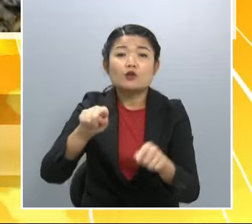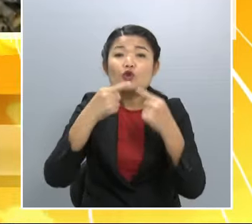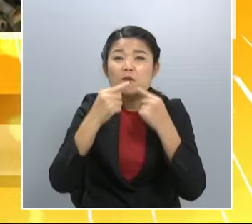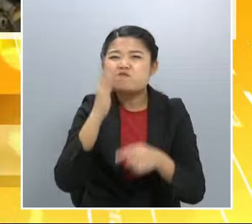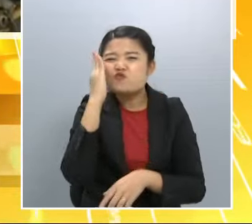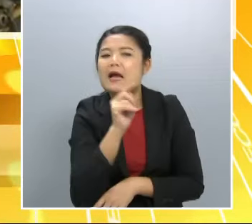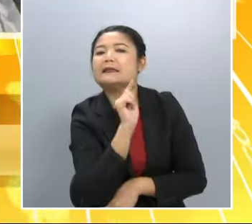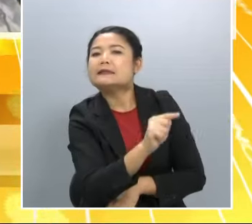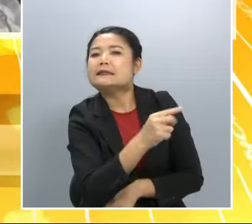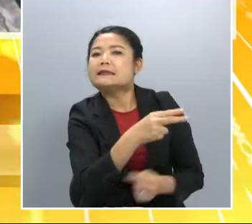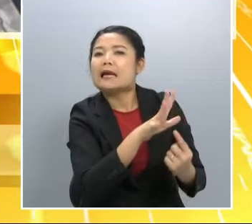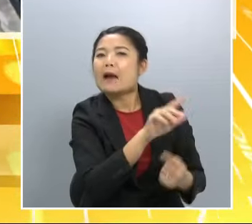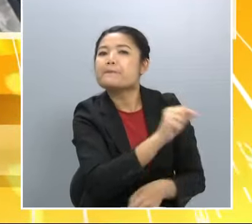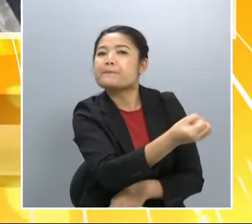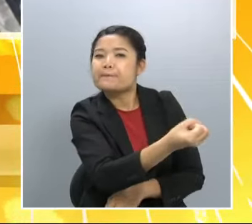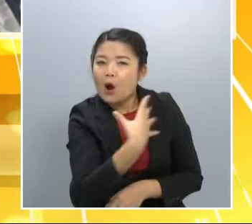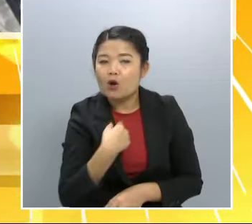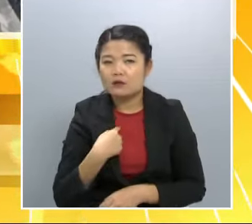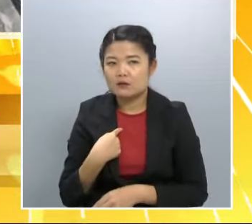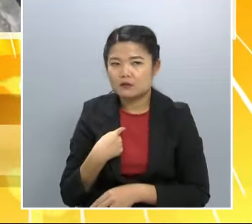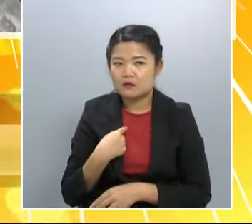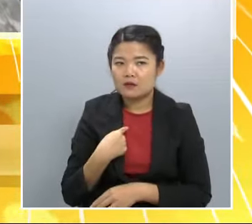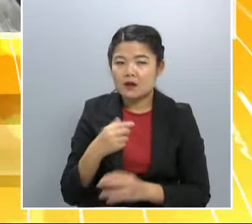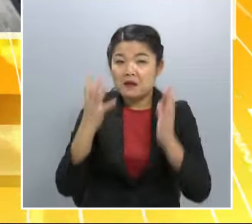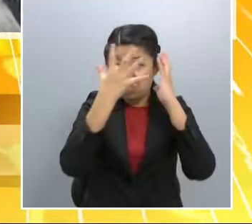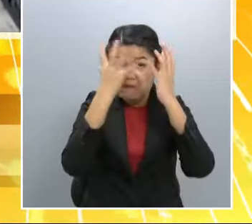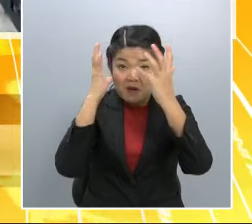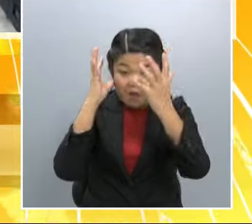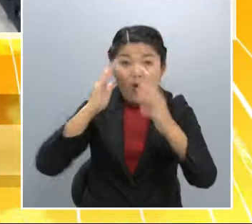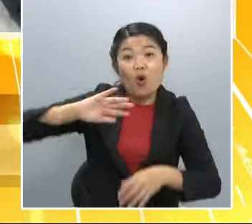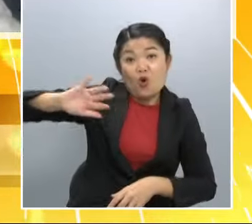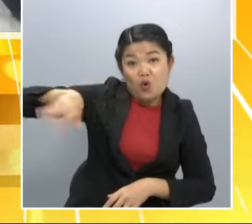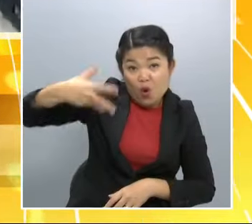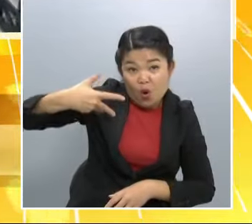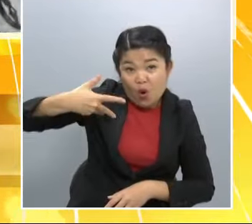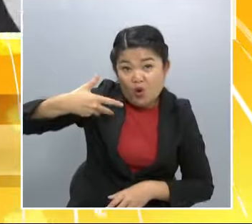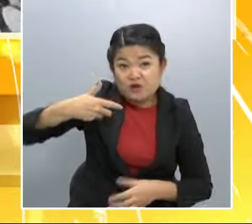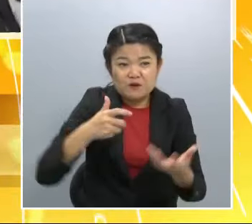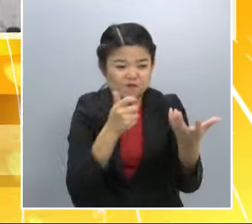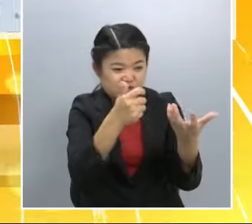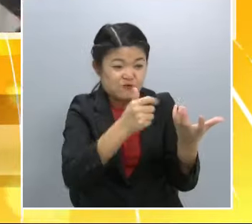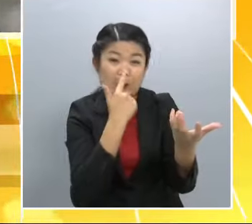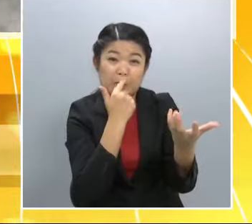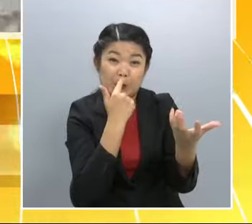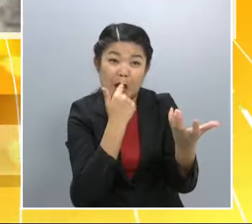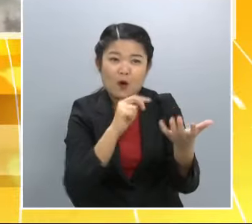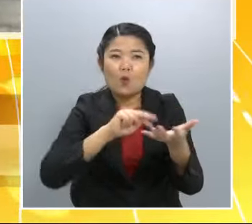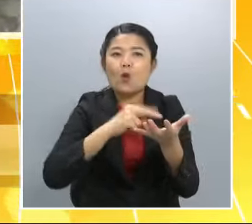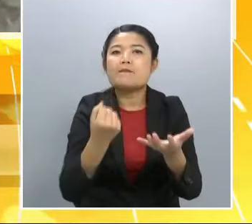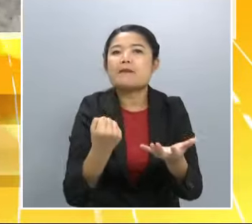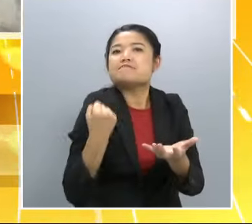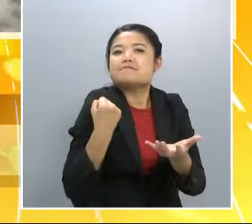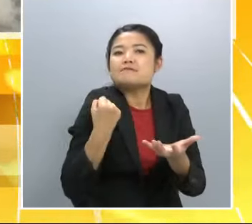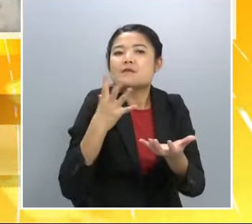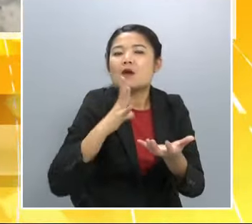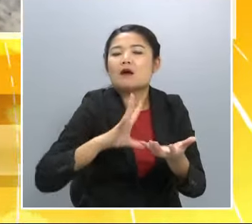โจกเป็นเป็นคนบอกว่าการนำองค์พระพรหมไปเผาหรือรนไฟจนองค์เป็นสีแดงถือว่าเป็นการทำลายพลังขององค์พระ